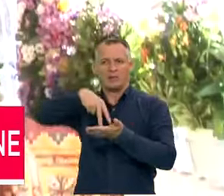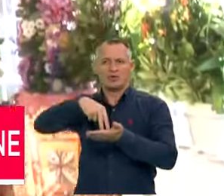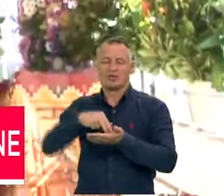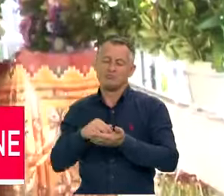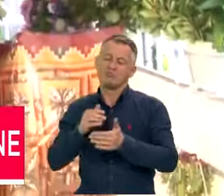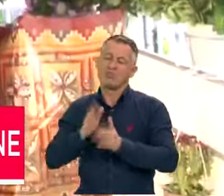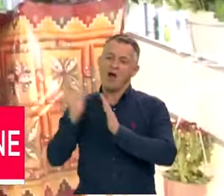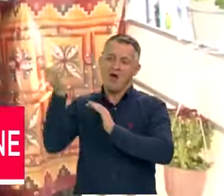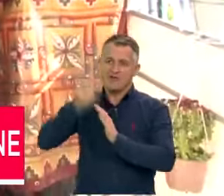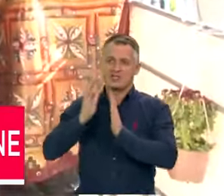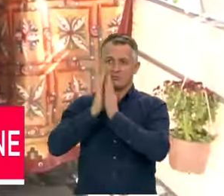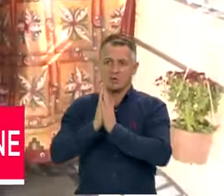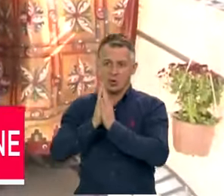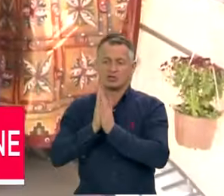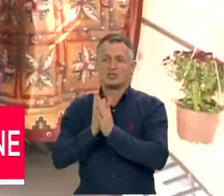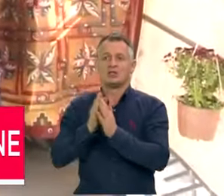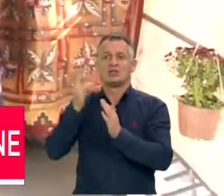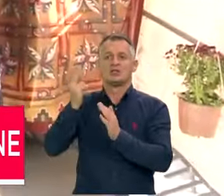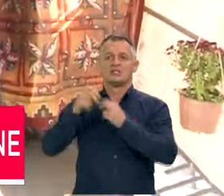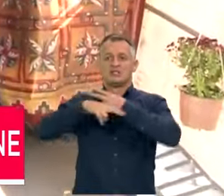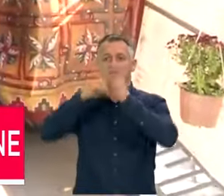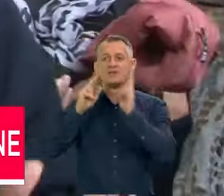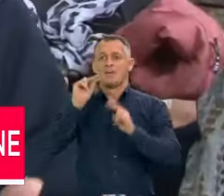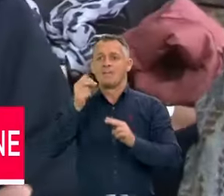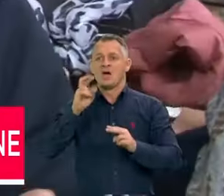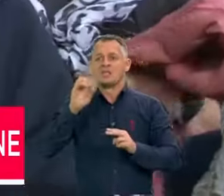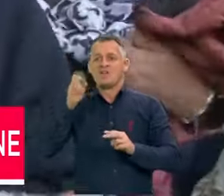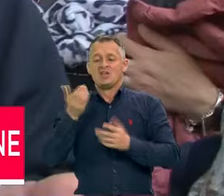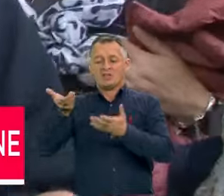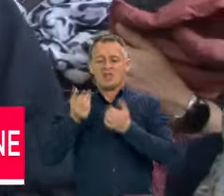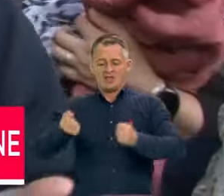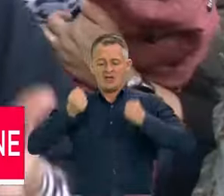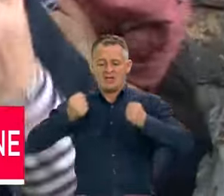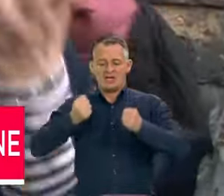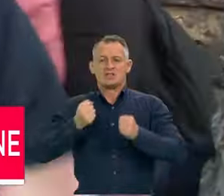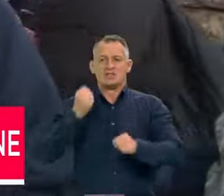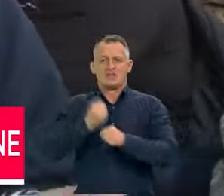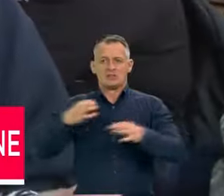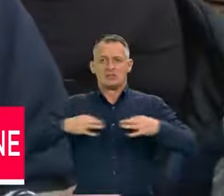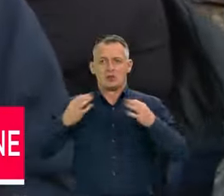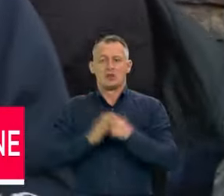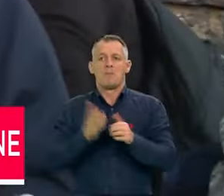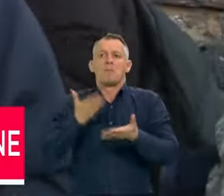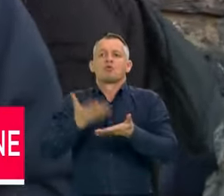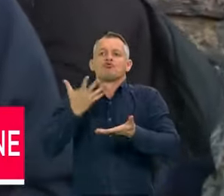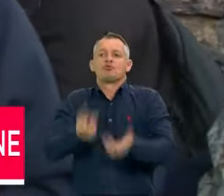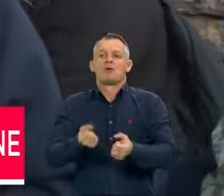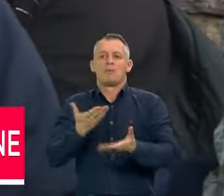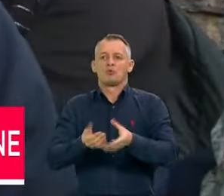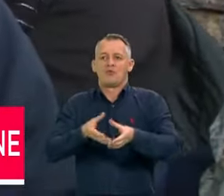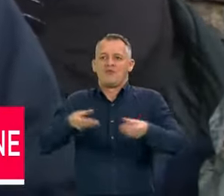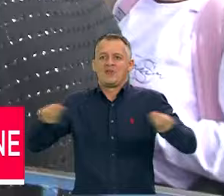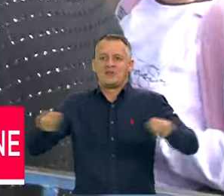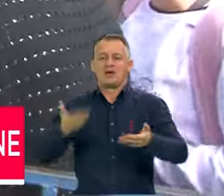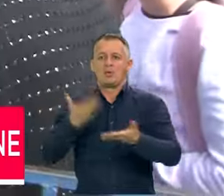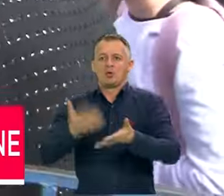pară să mă întărească după cum sunt pui ce am simțim vindecări realizări și ce vrem mai